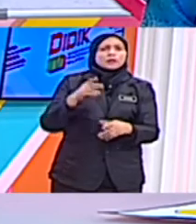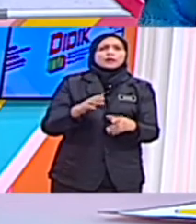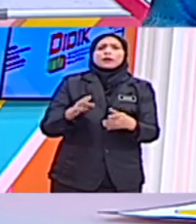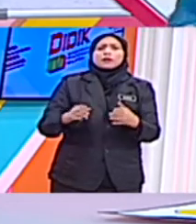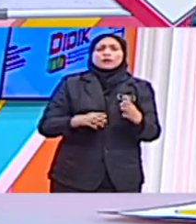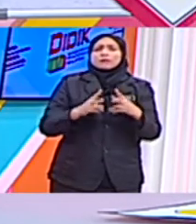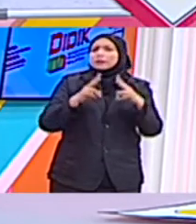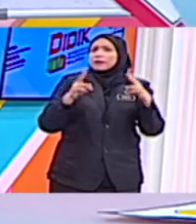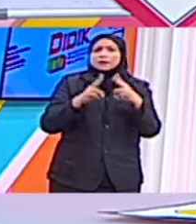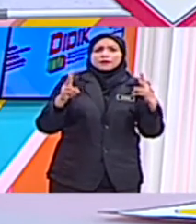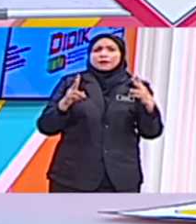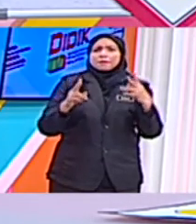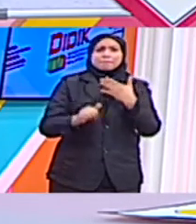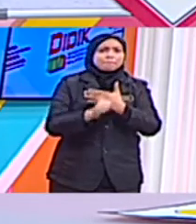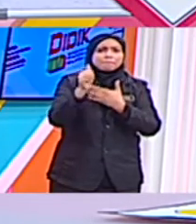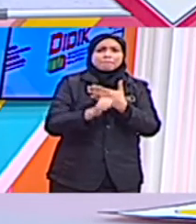sangat bahaya. Mula-mula